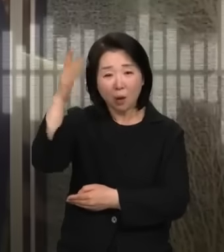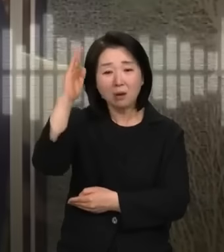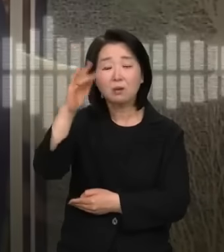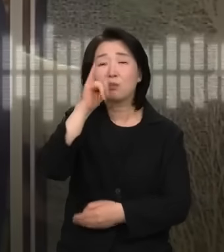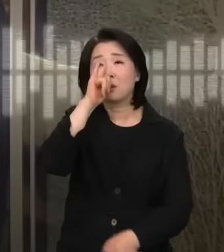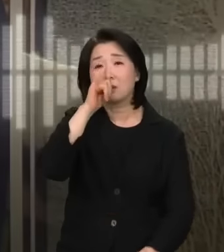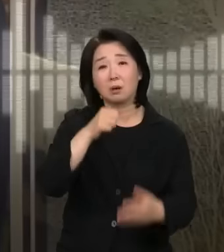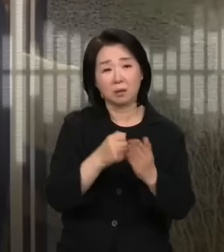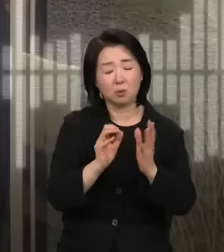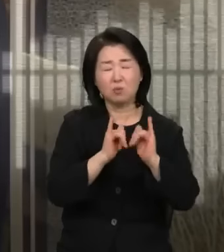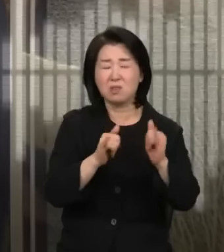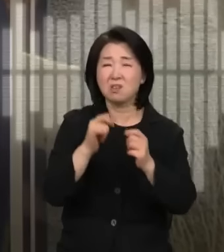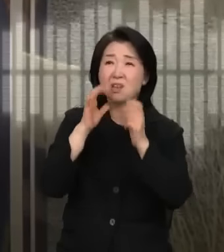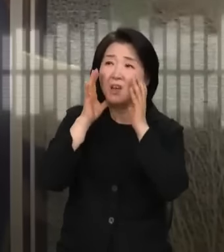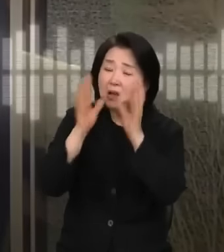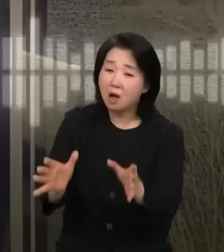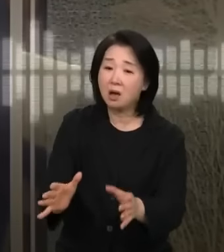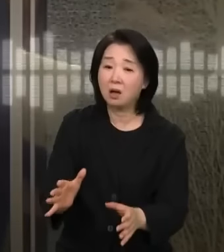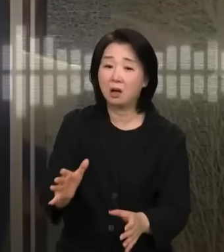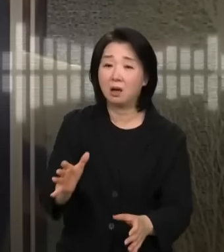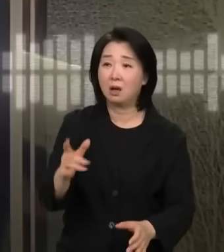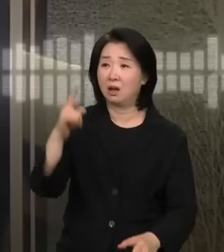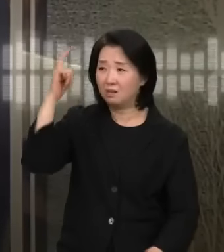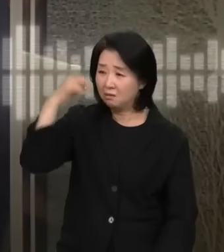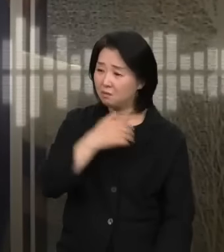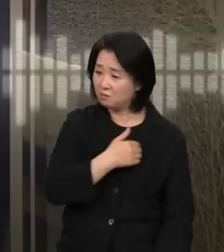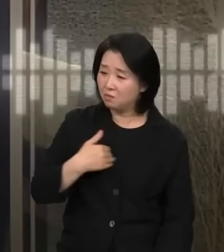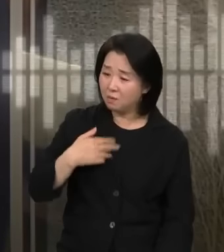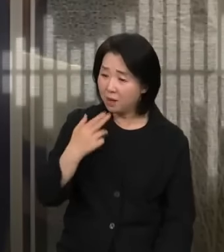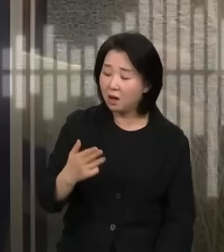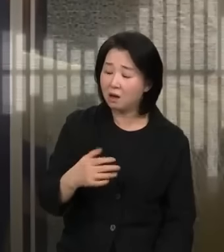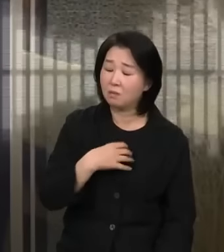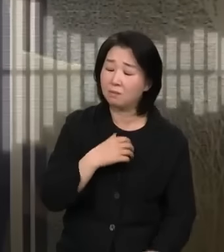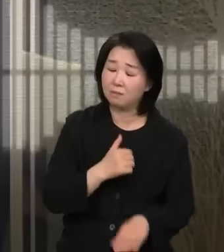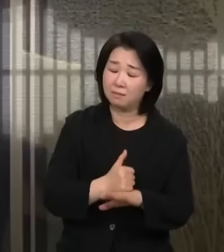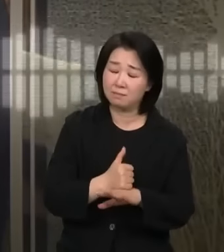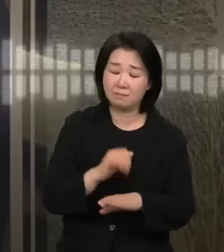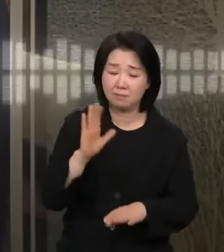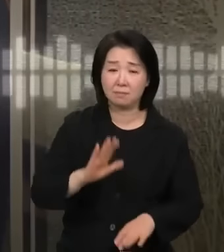국민들께서 속았다는 느낌을 받기에 충분해 보여서